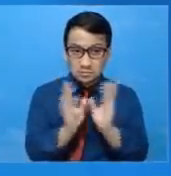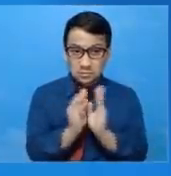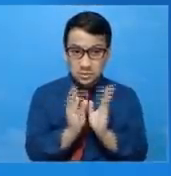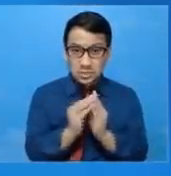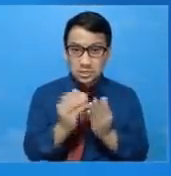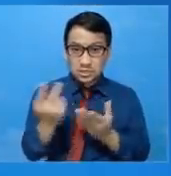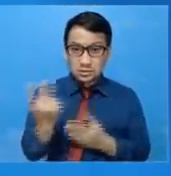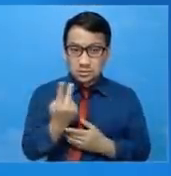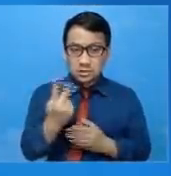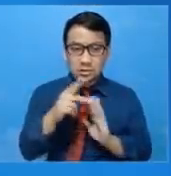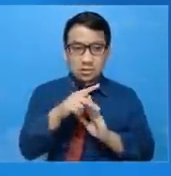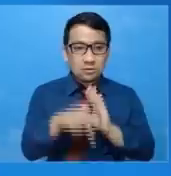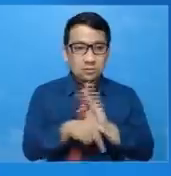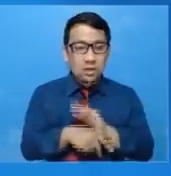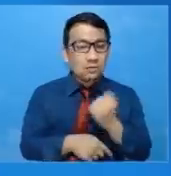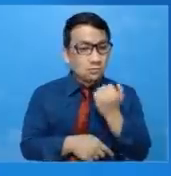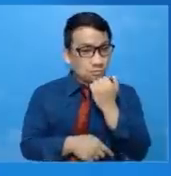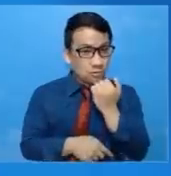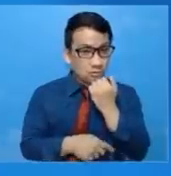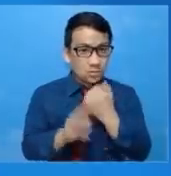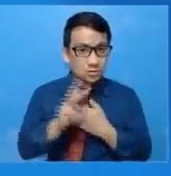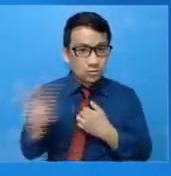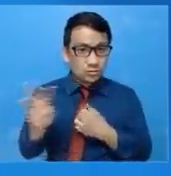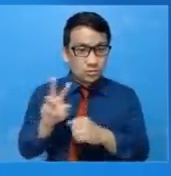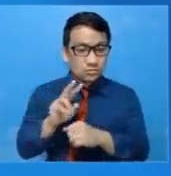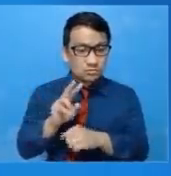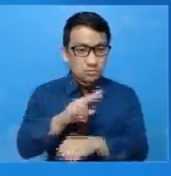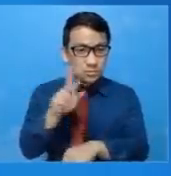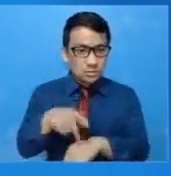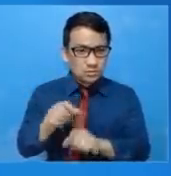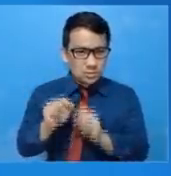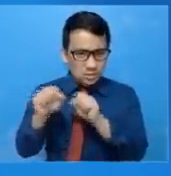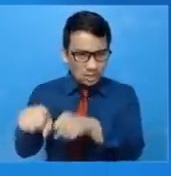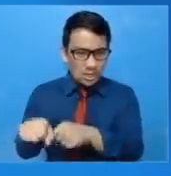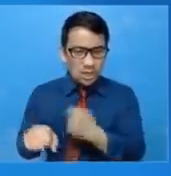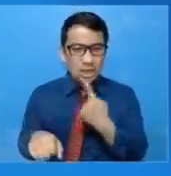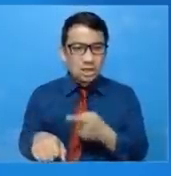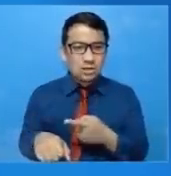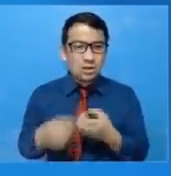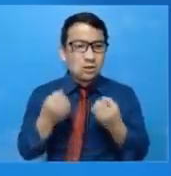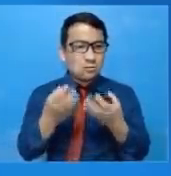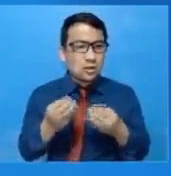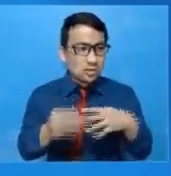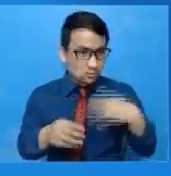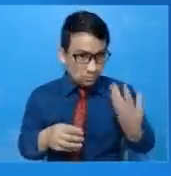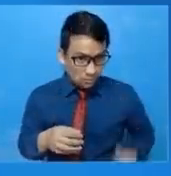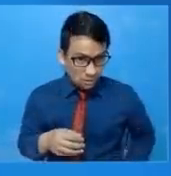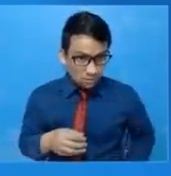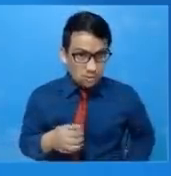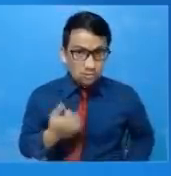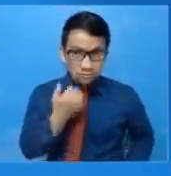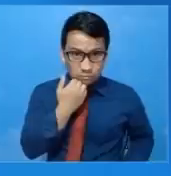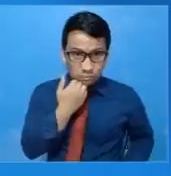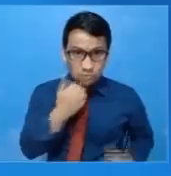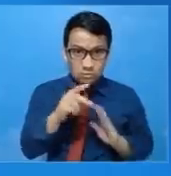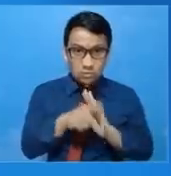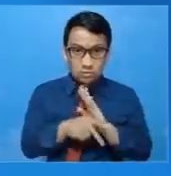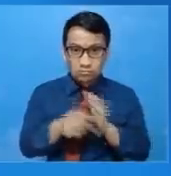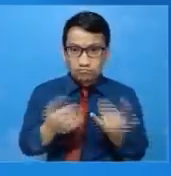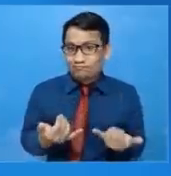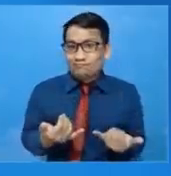ng Presidente sa West Philippine Sea at ngayon ay sinabi na mas maraming korupsyon sa administrasyon ni Presidente Duterte. Walk the talk,